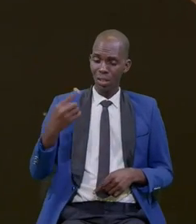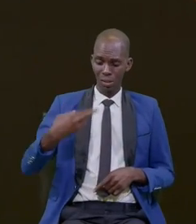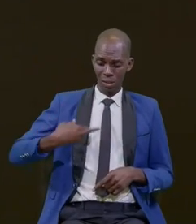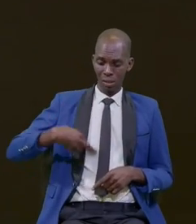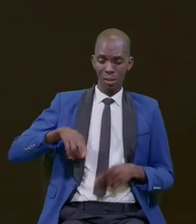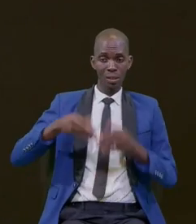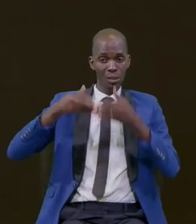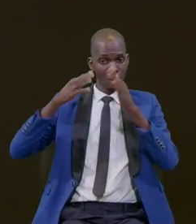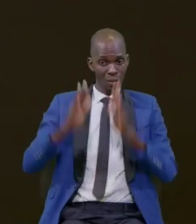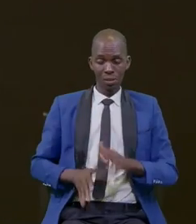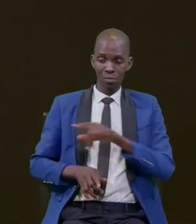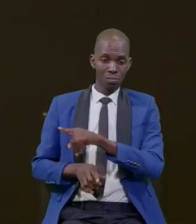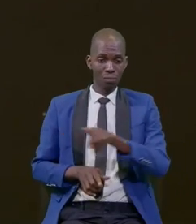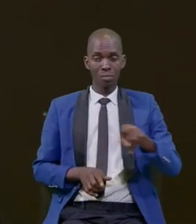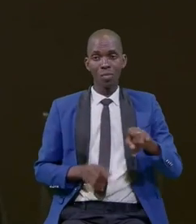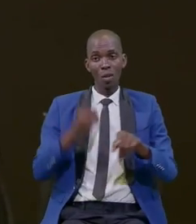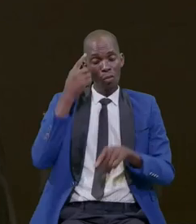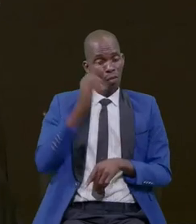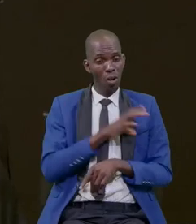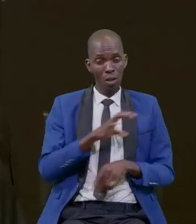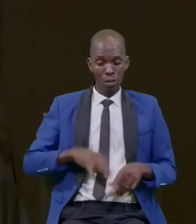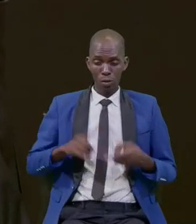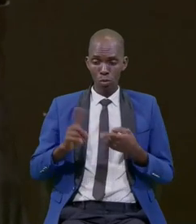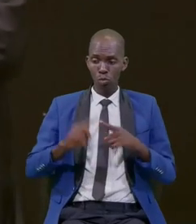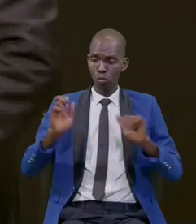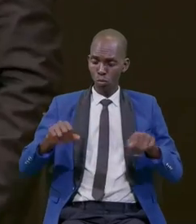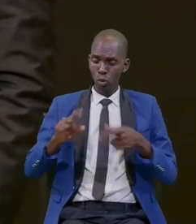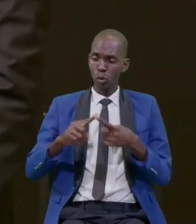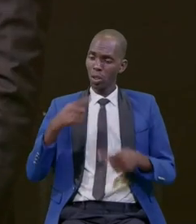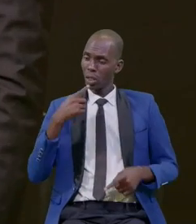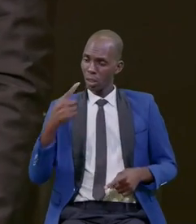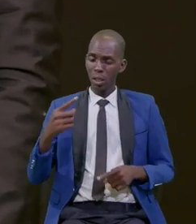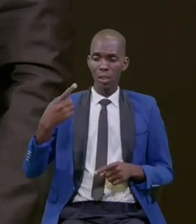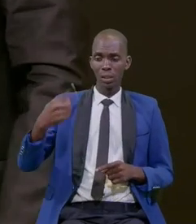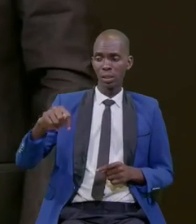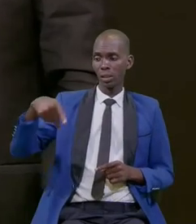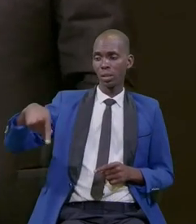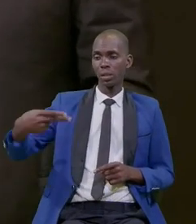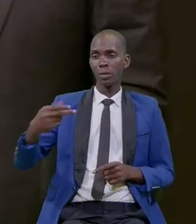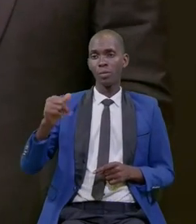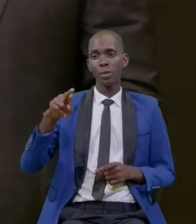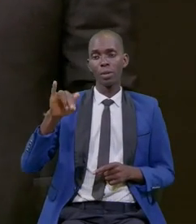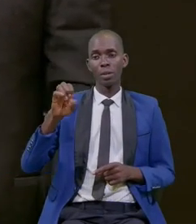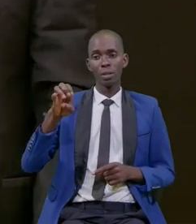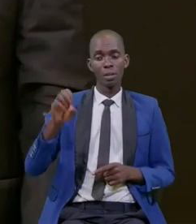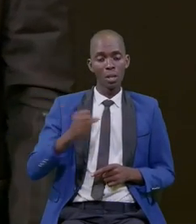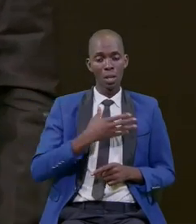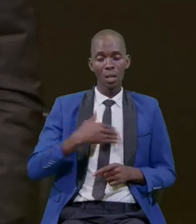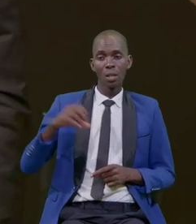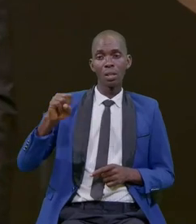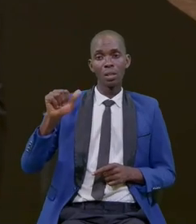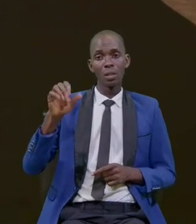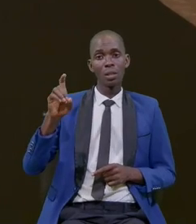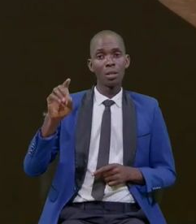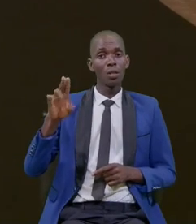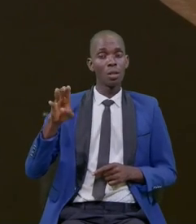de pouvoir dire à ces religieux, de pouvoir dire à ces pharisiens et sadducéens religieux que Christ a pu leur